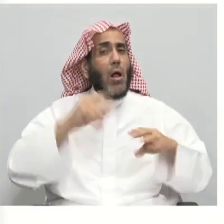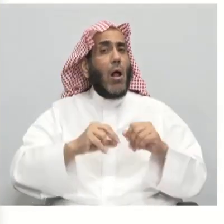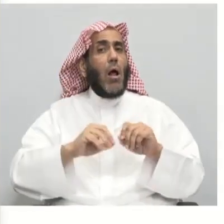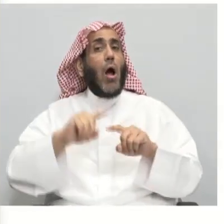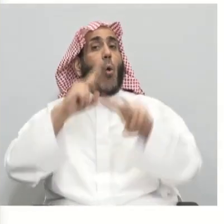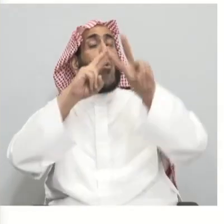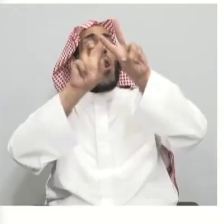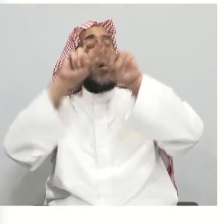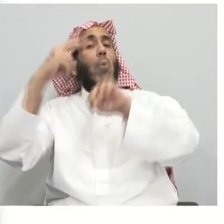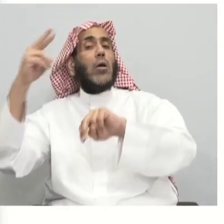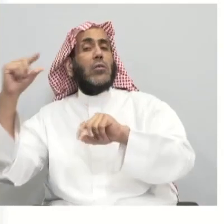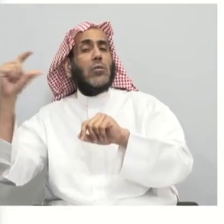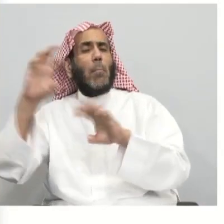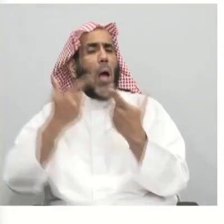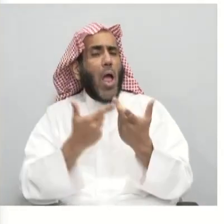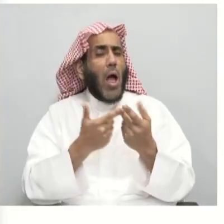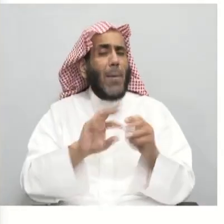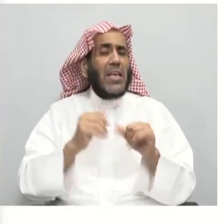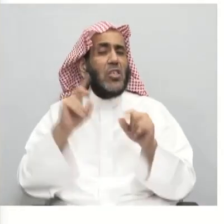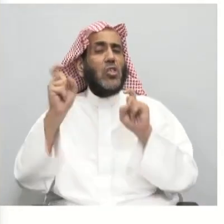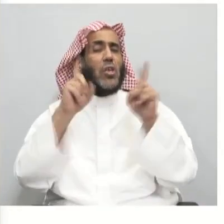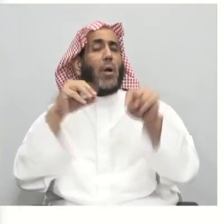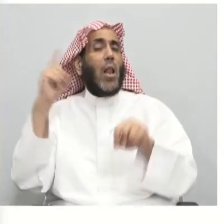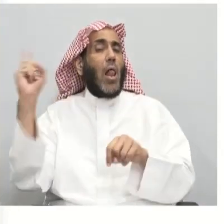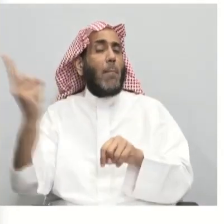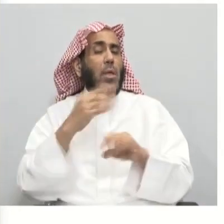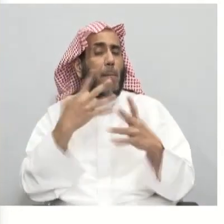الاقمار الاصطناعيه ما هي الشبكه العالميه